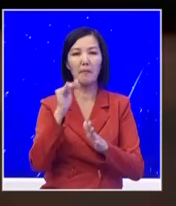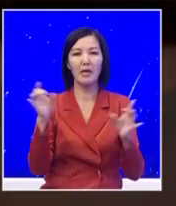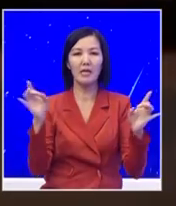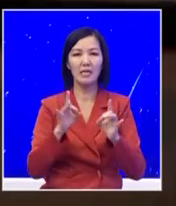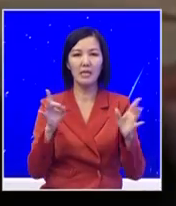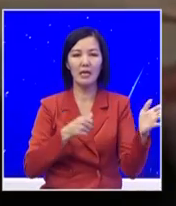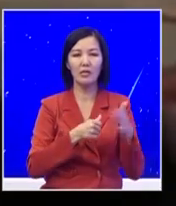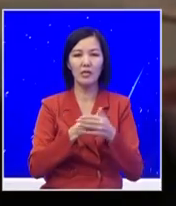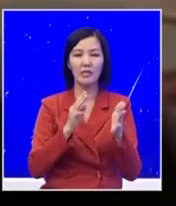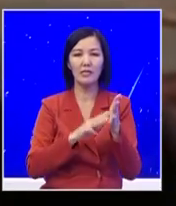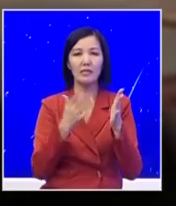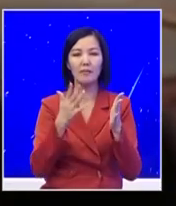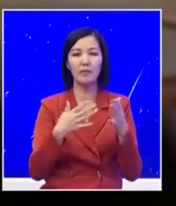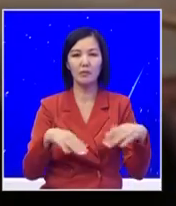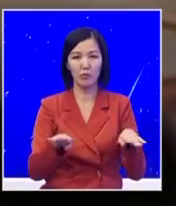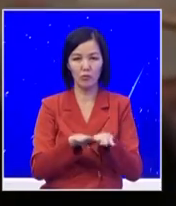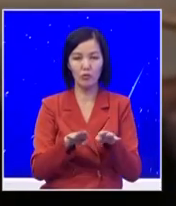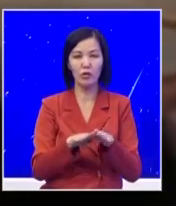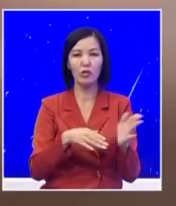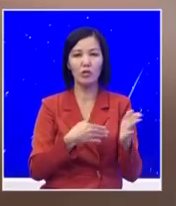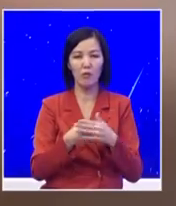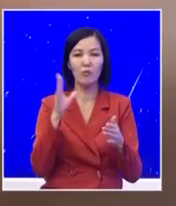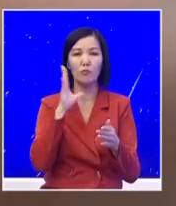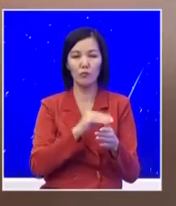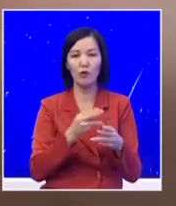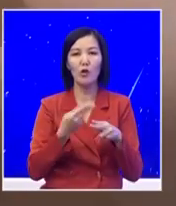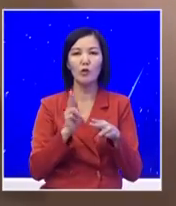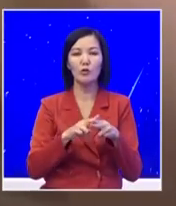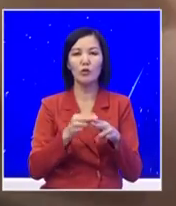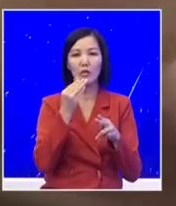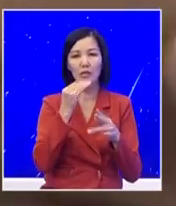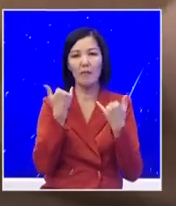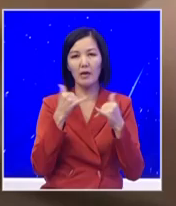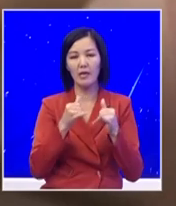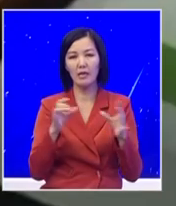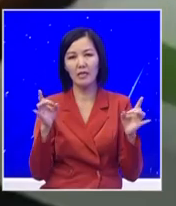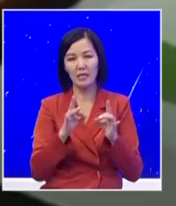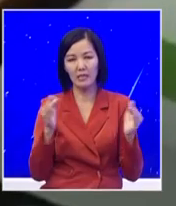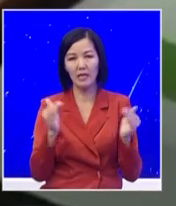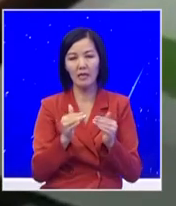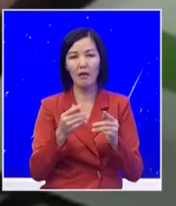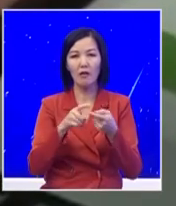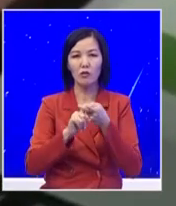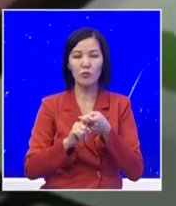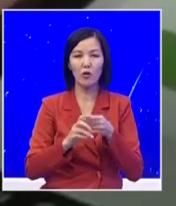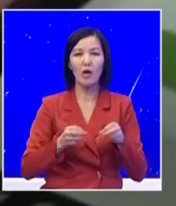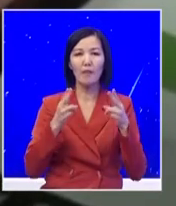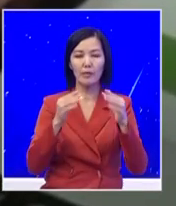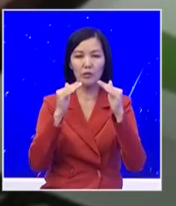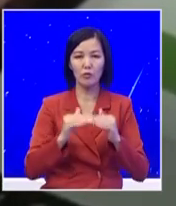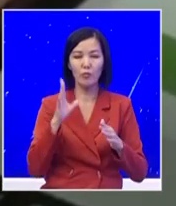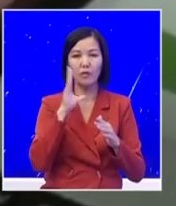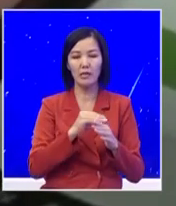тағы 85 мыңы осындай жағдайға тап болуы мүмкін. Сол себепті тамақтану орындары келушілердің вирусты жұқтырып алу қаупін